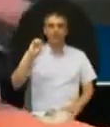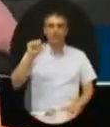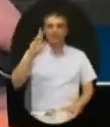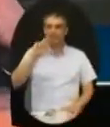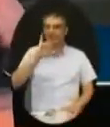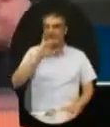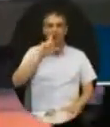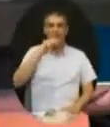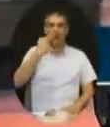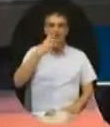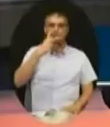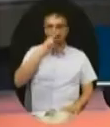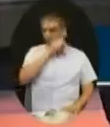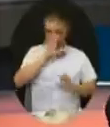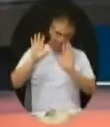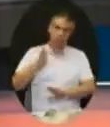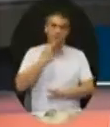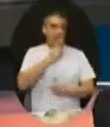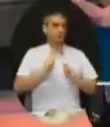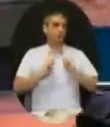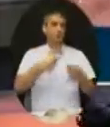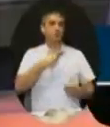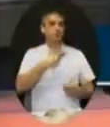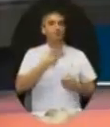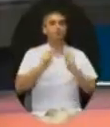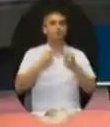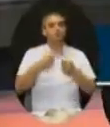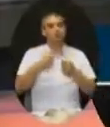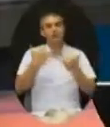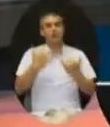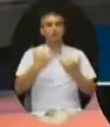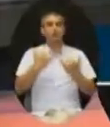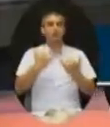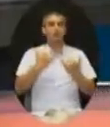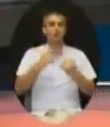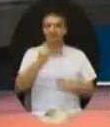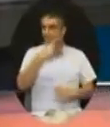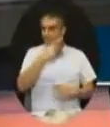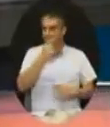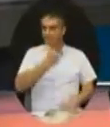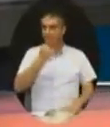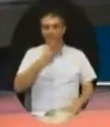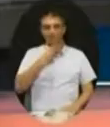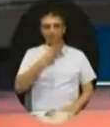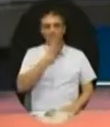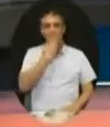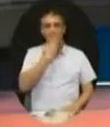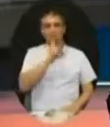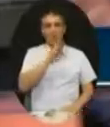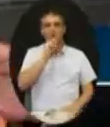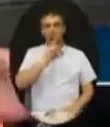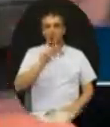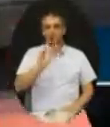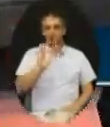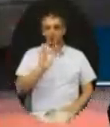אנטישמי מוצהר, אוקיי? ויש לו יורשים... יש לו יורשים שכרגע, דווקא בימין, הם סותמים את הפה,